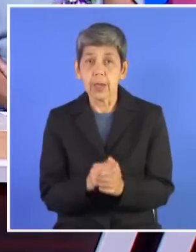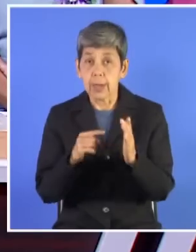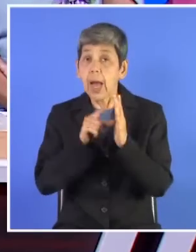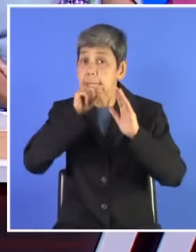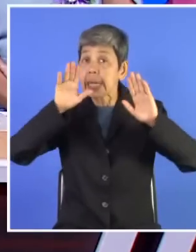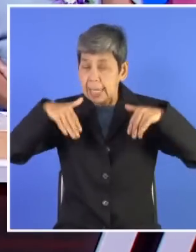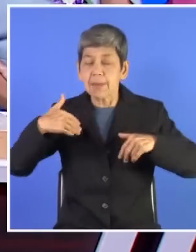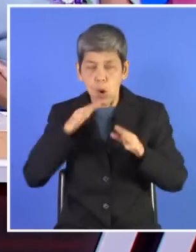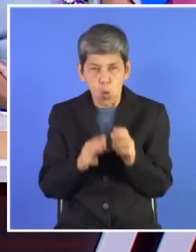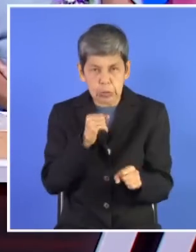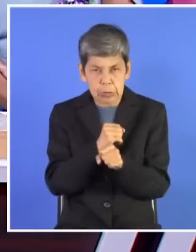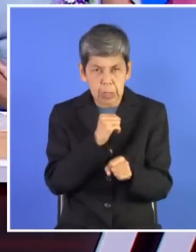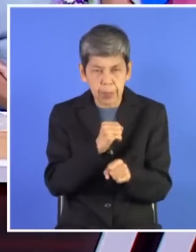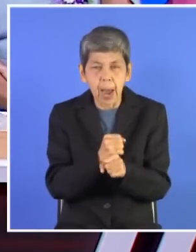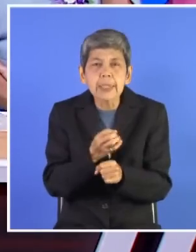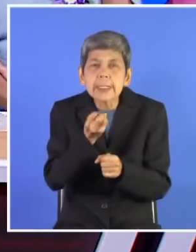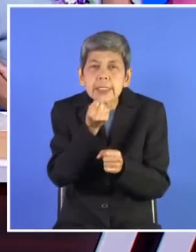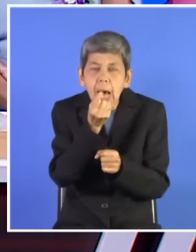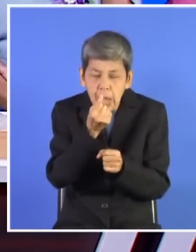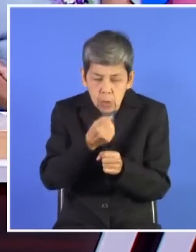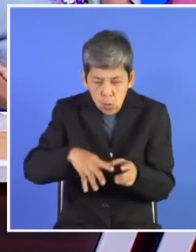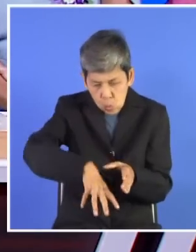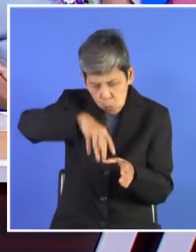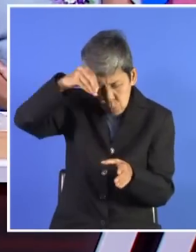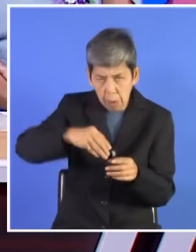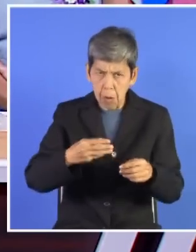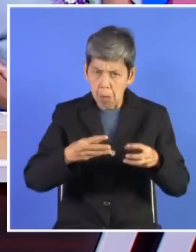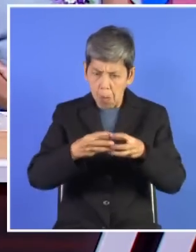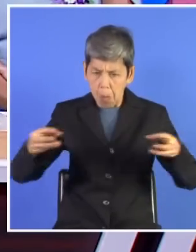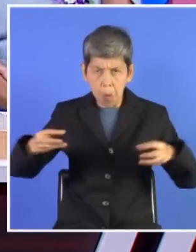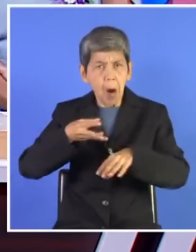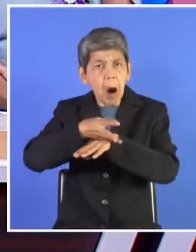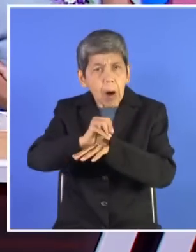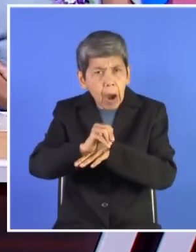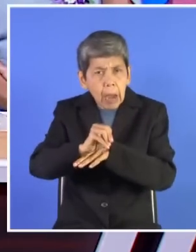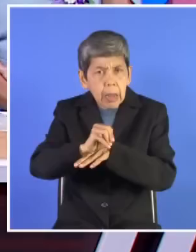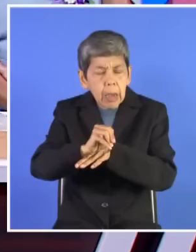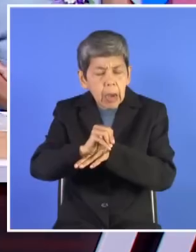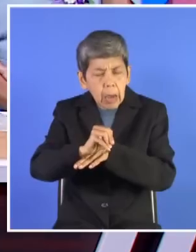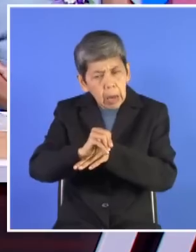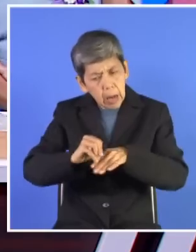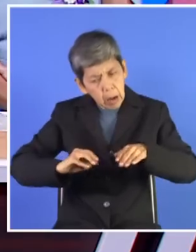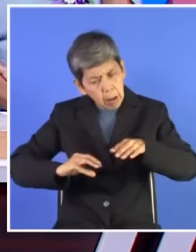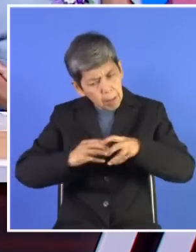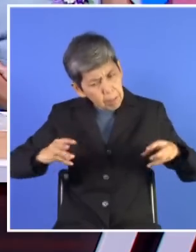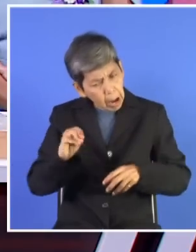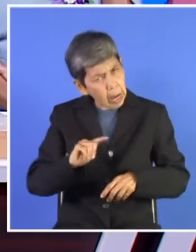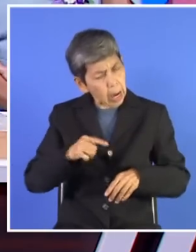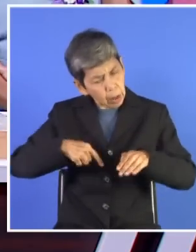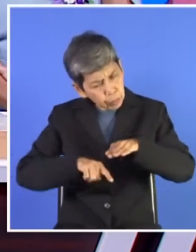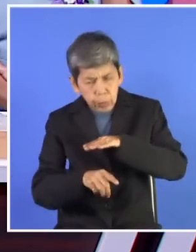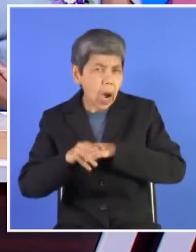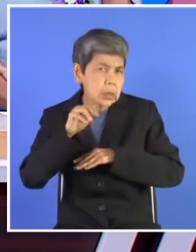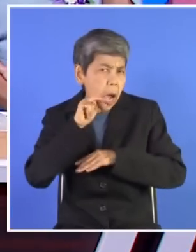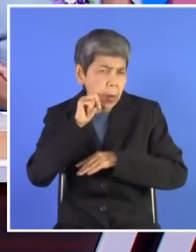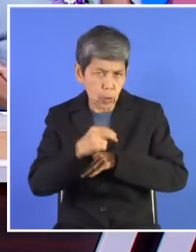เขาบอกว่าคนงานดูดทรายเนี่ยขณะกำลังดูดอยู่ไปเจอท่อนไม้ขนาดใหญ่อยู่ใต้น้ำเออไอ้ท่อนไม้มันชอบอยู่ใต้น้ำนะ